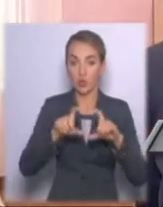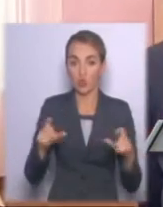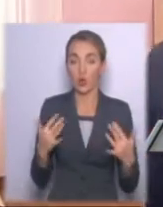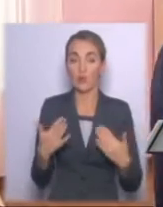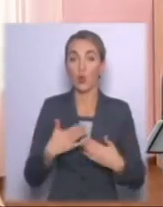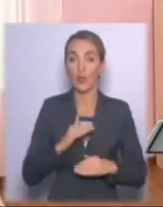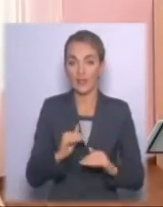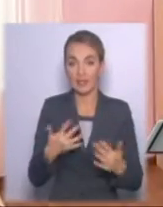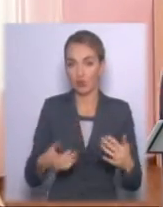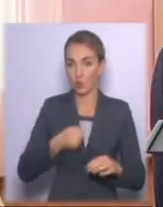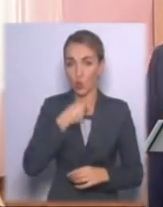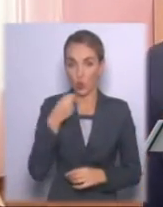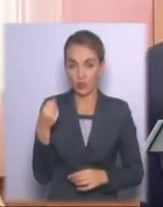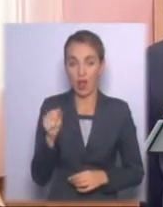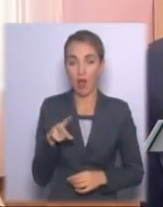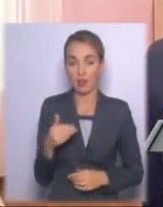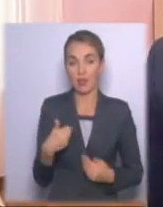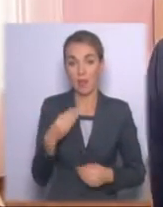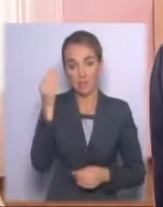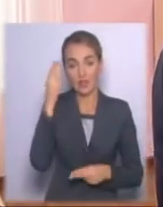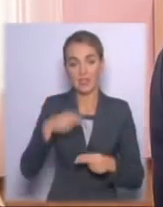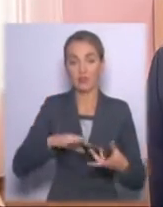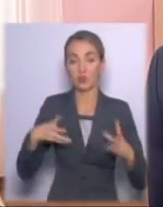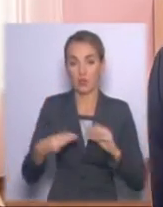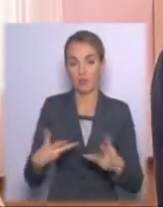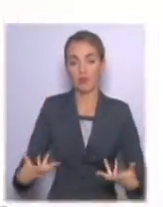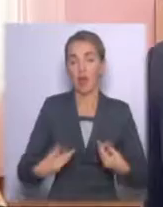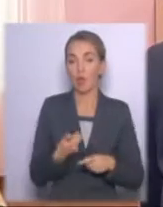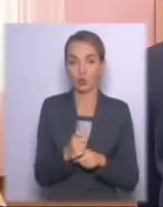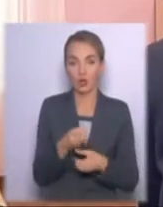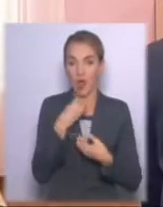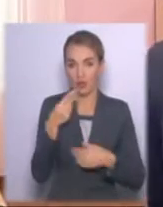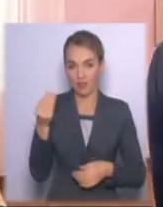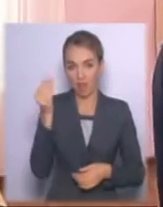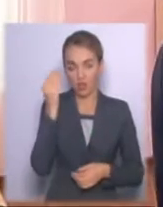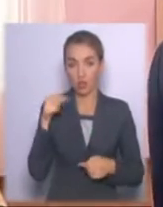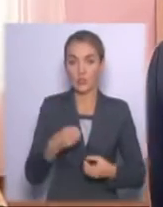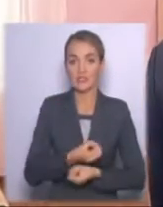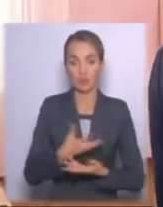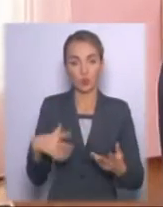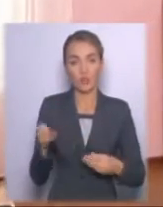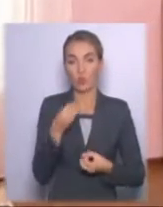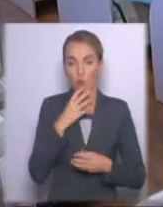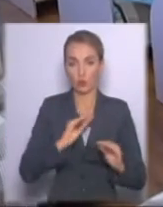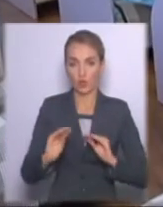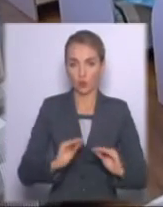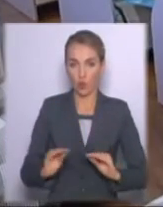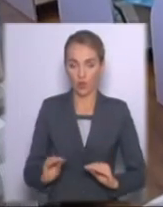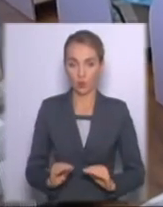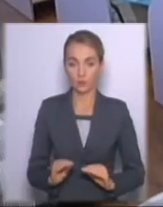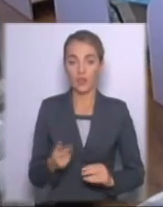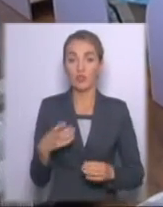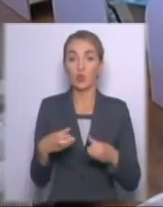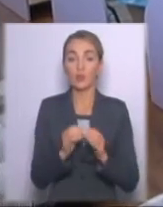мої діти вже дорослі. Але на мене кінцевий результат справляє дуже гарне враження. Тут світло і все добре устатковано. Дві